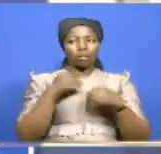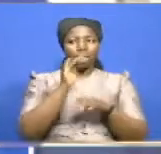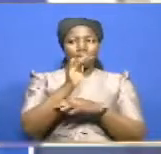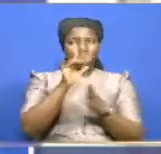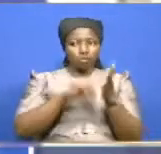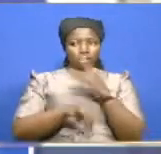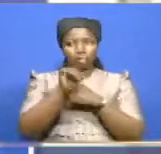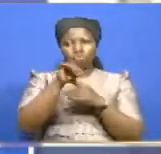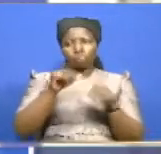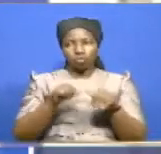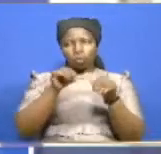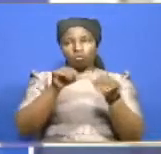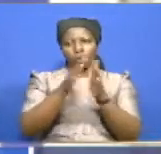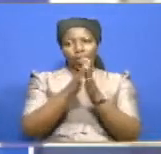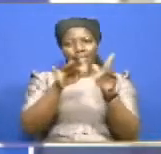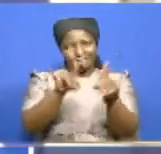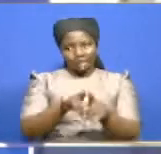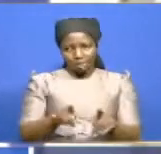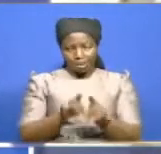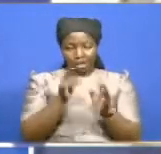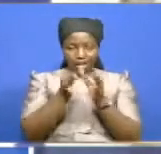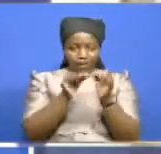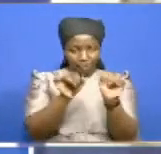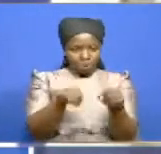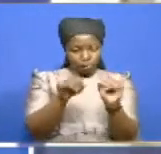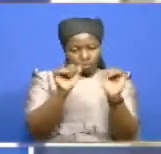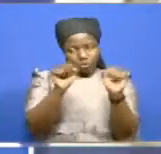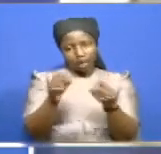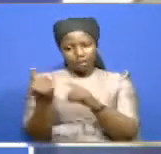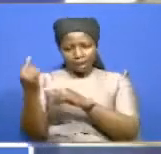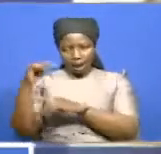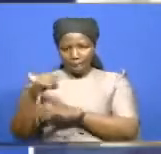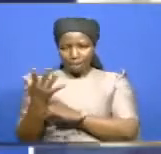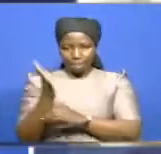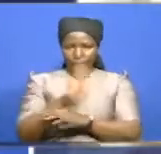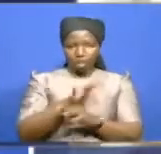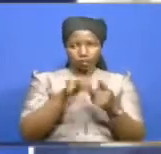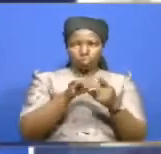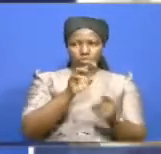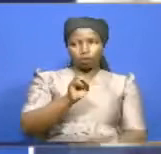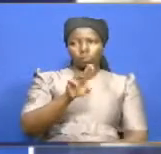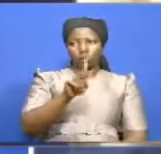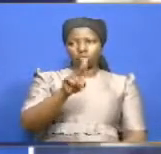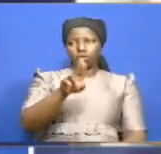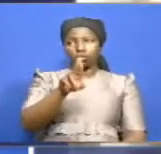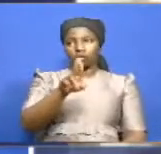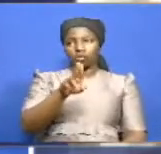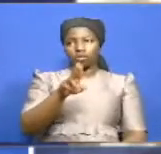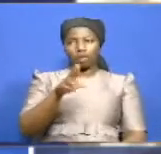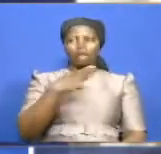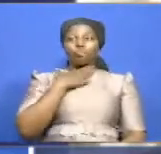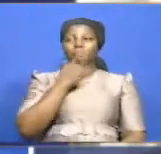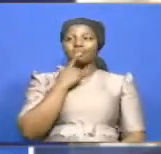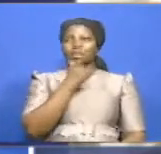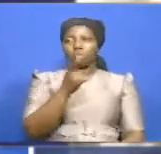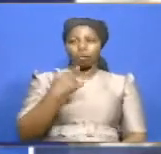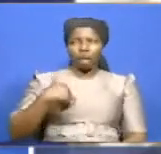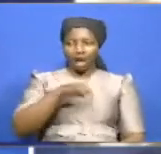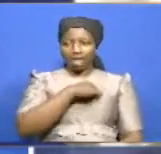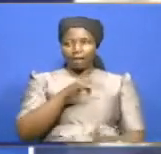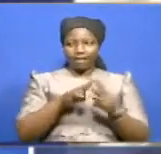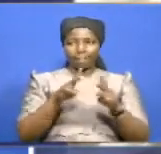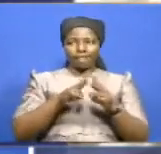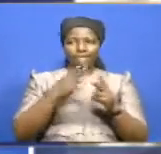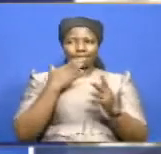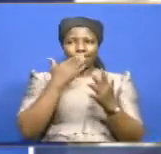you continue with the same, and if possible, you can still come back to Mukuru. Let me tell you, we are so grateful.